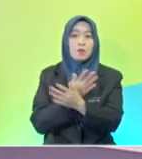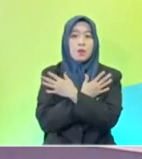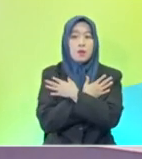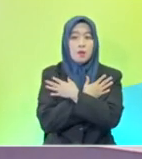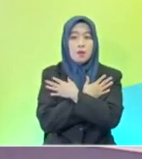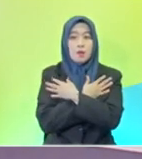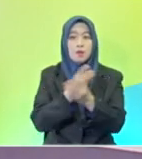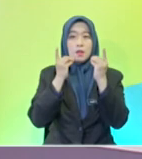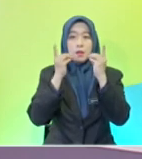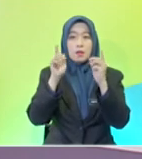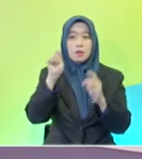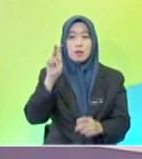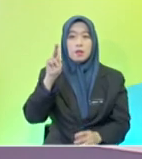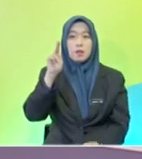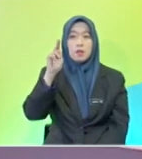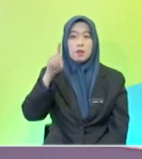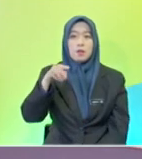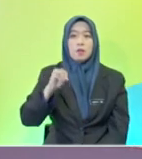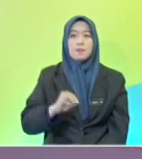ini. Didik TV KPM.